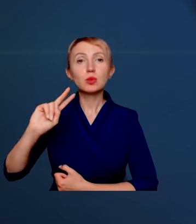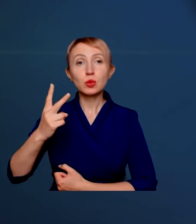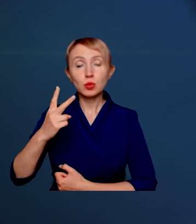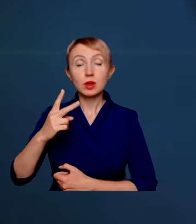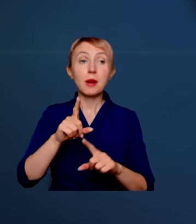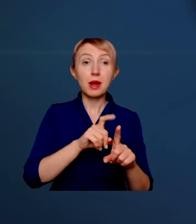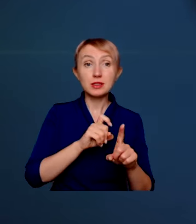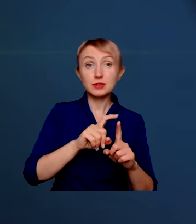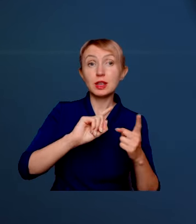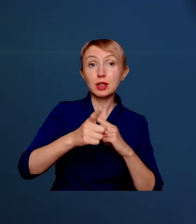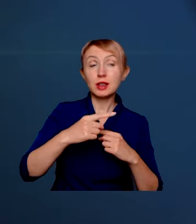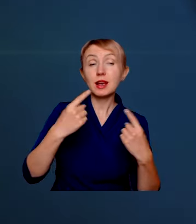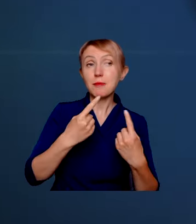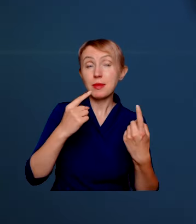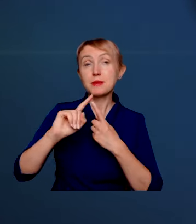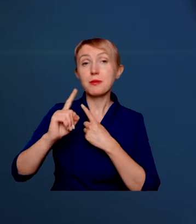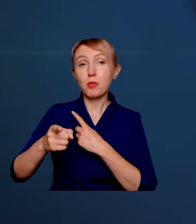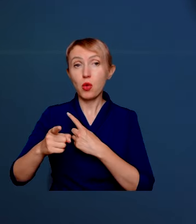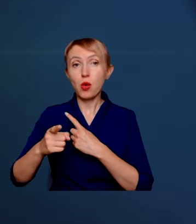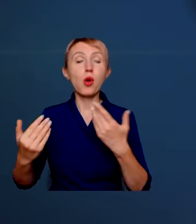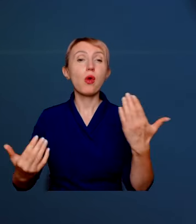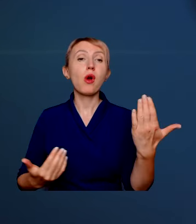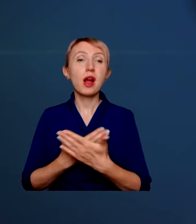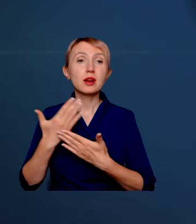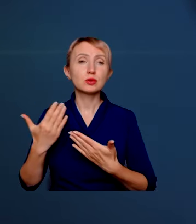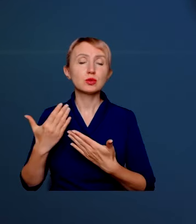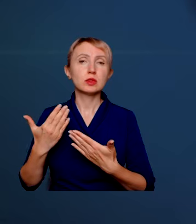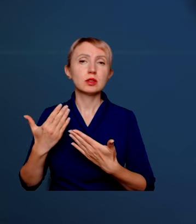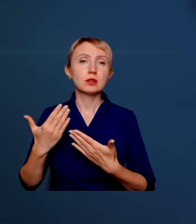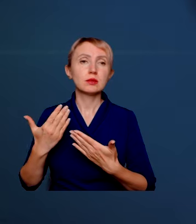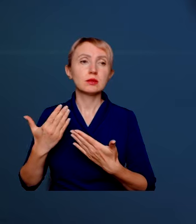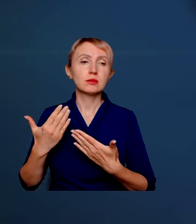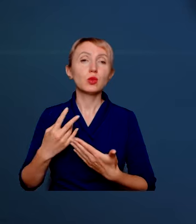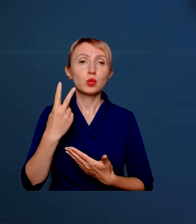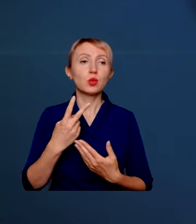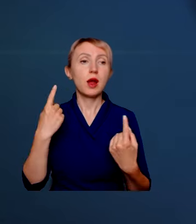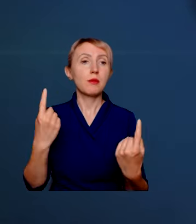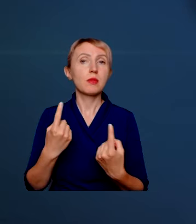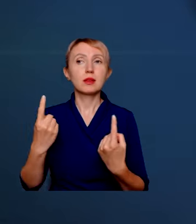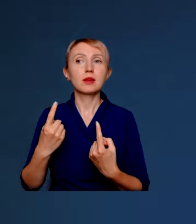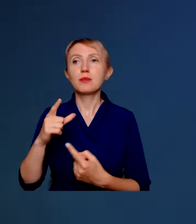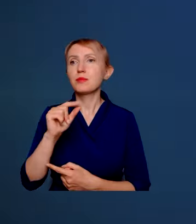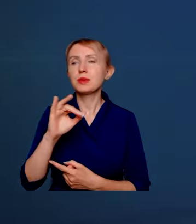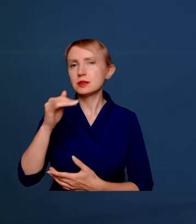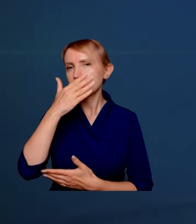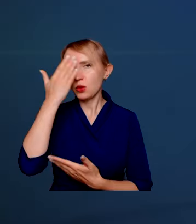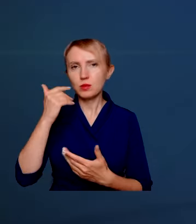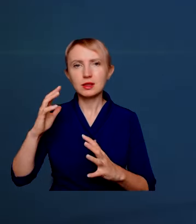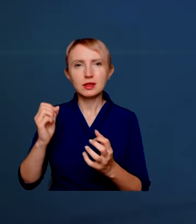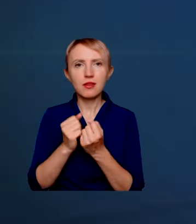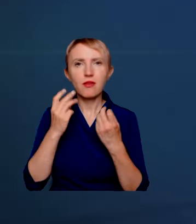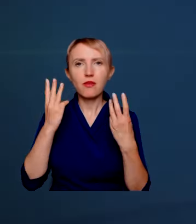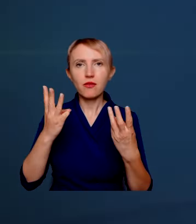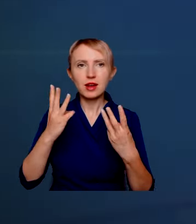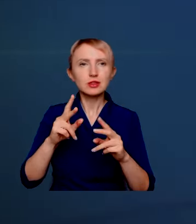październikowej kampanii, w której okazuje się, że no, nie potrafi znaleźć w decydujących momentach